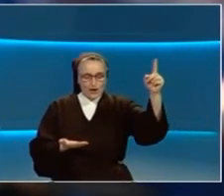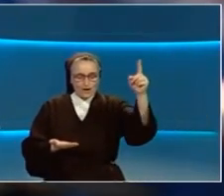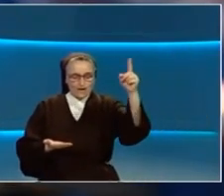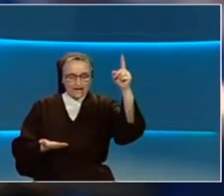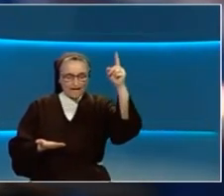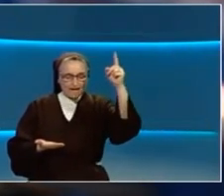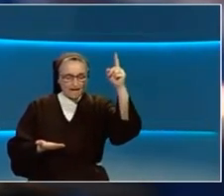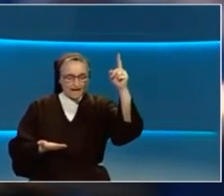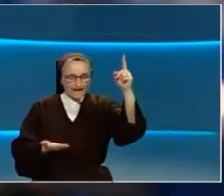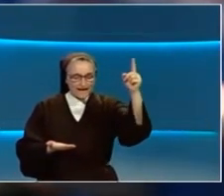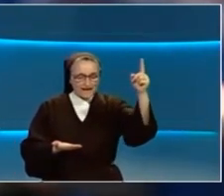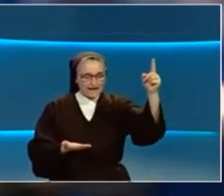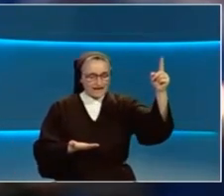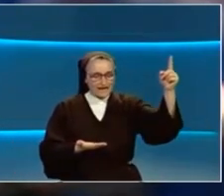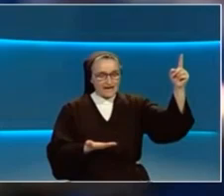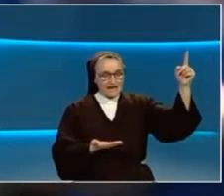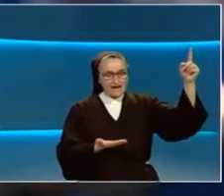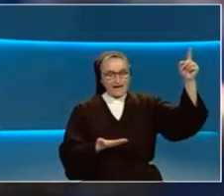personare.